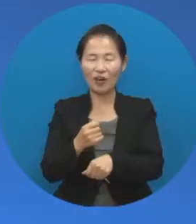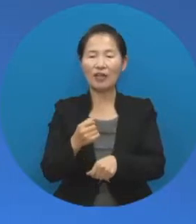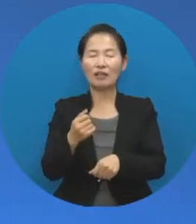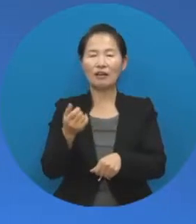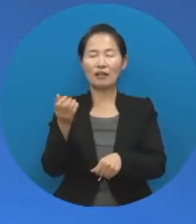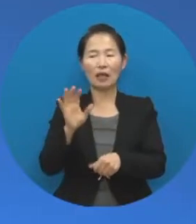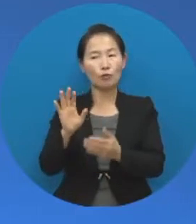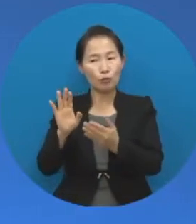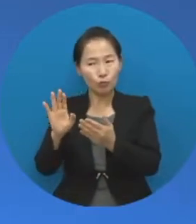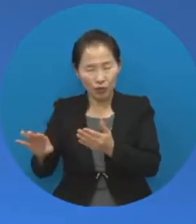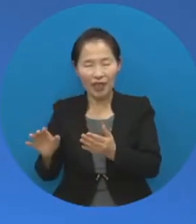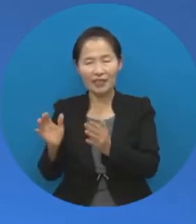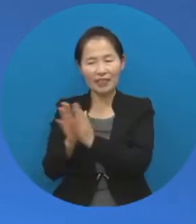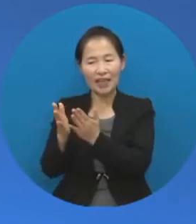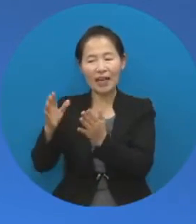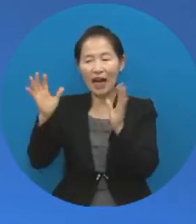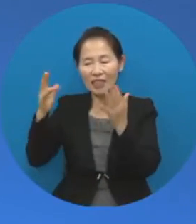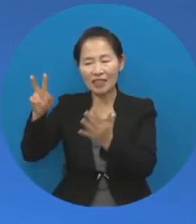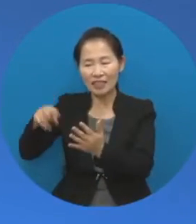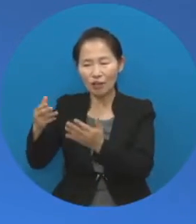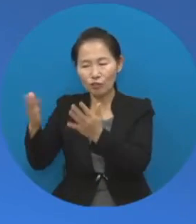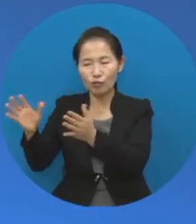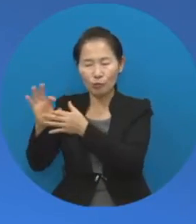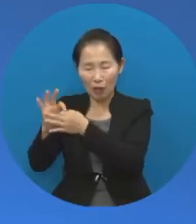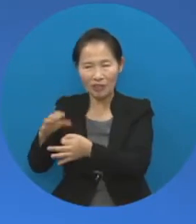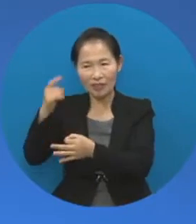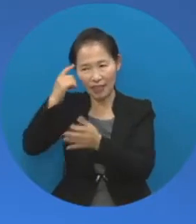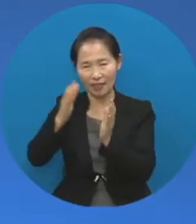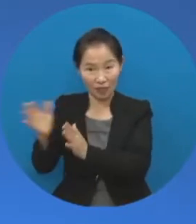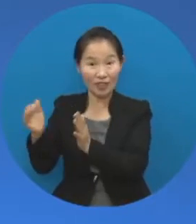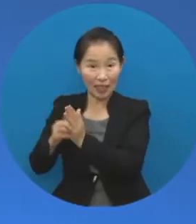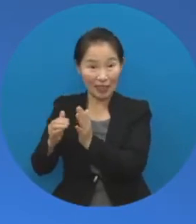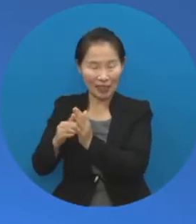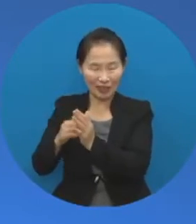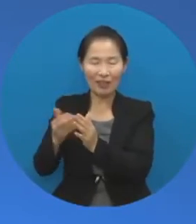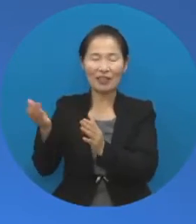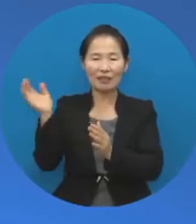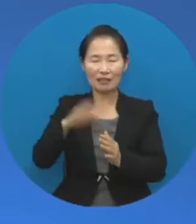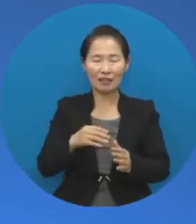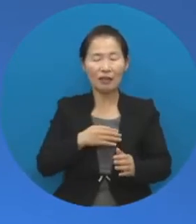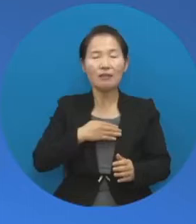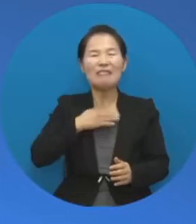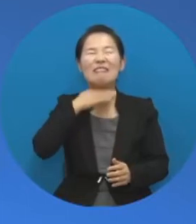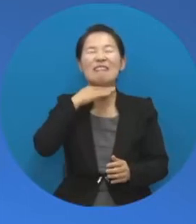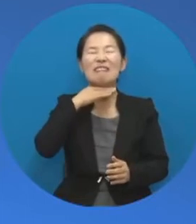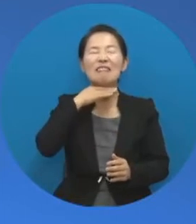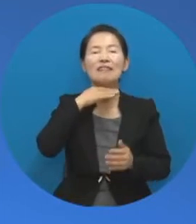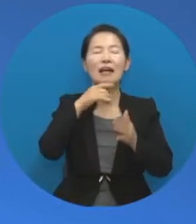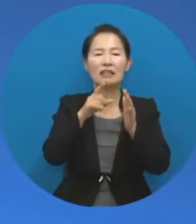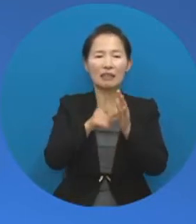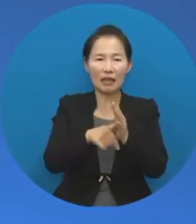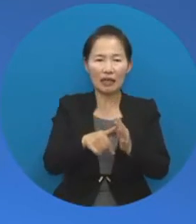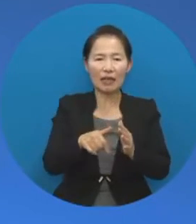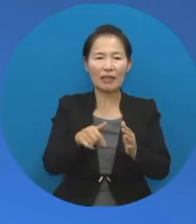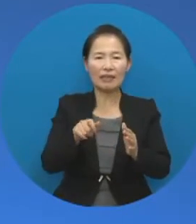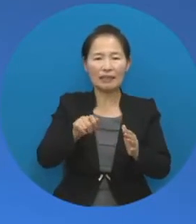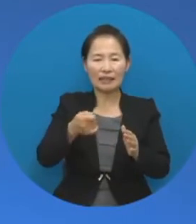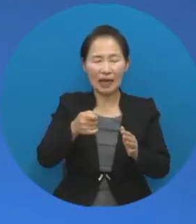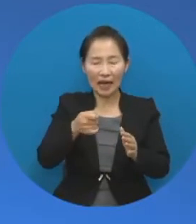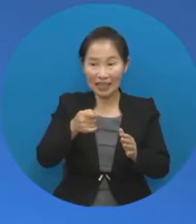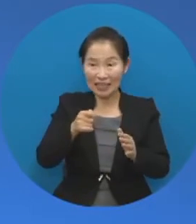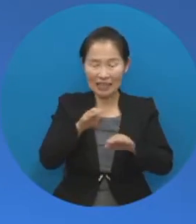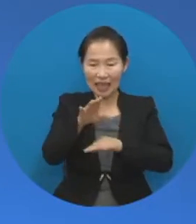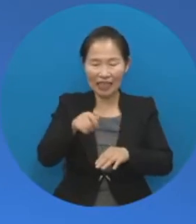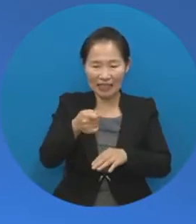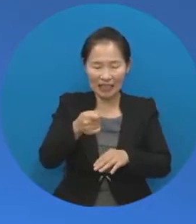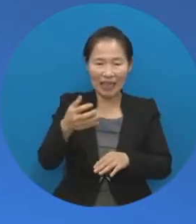됐는데, 그래서 저는 이제 용암이 이렇게 분출되기 직전에 안 되겠다 싶어서 이제 차 키를 들고 밖으로 나갔어요. 이렇게